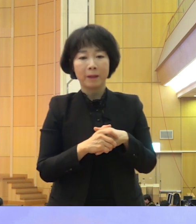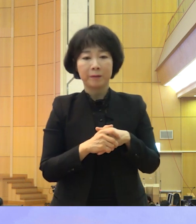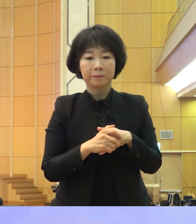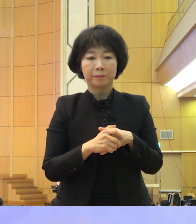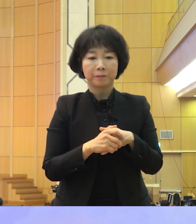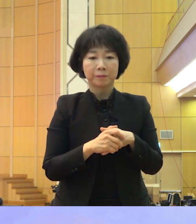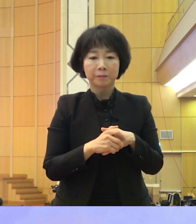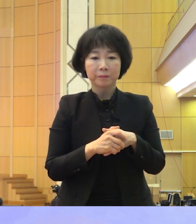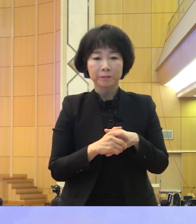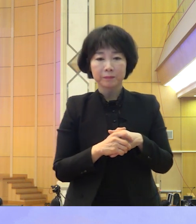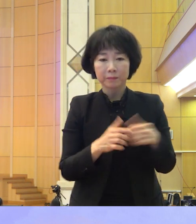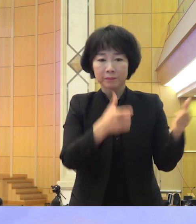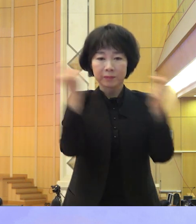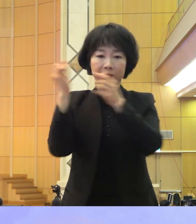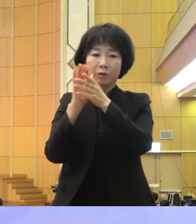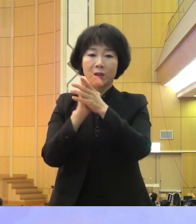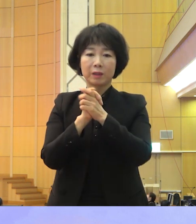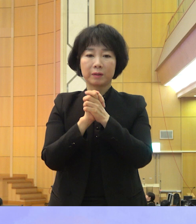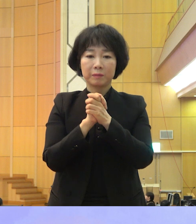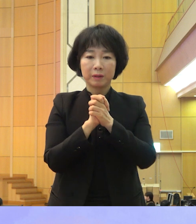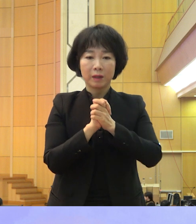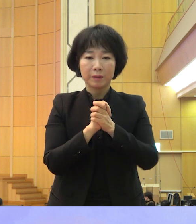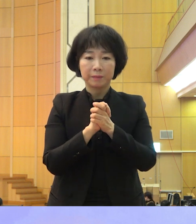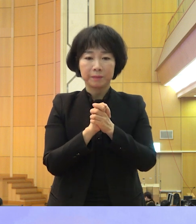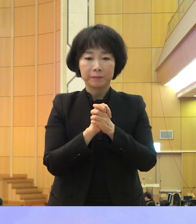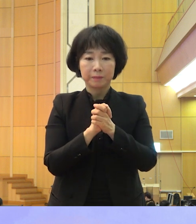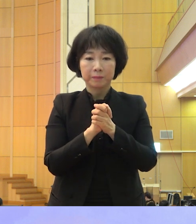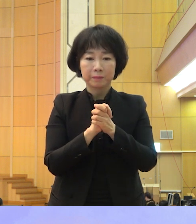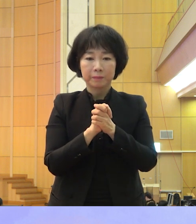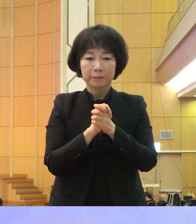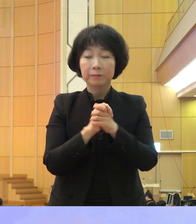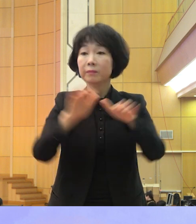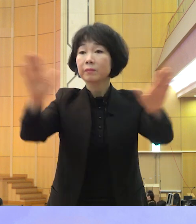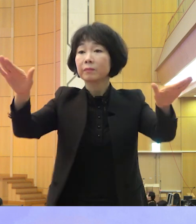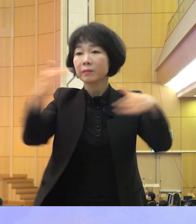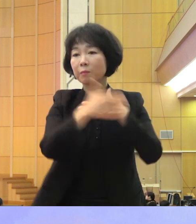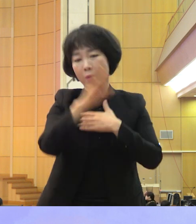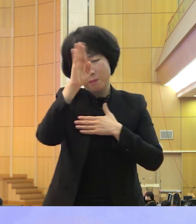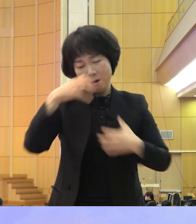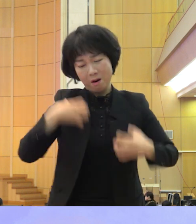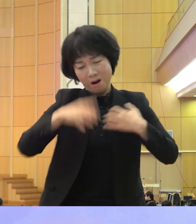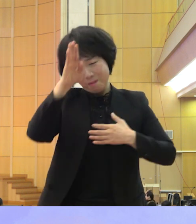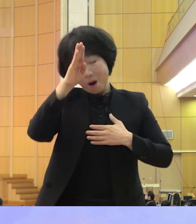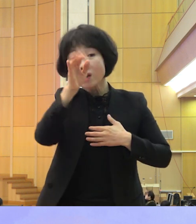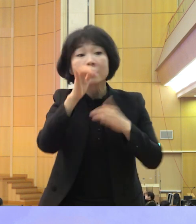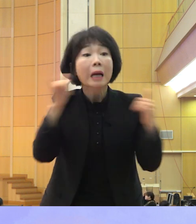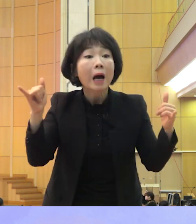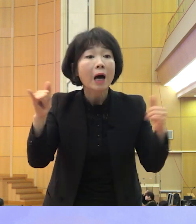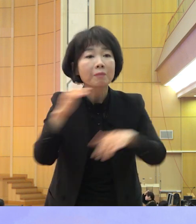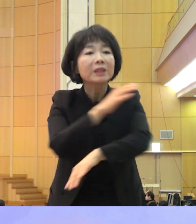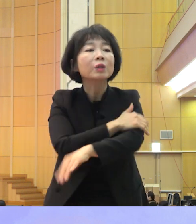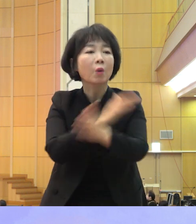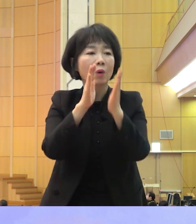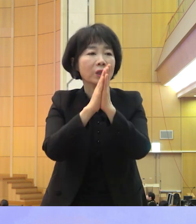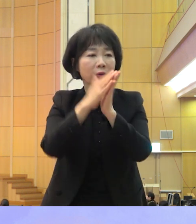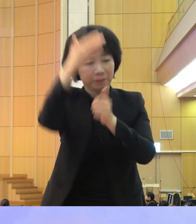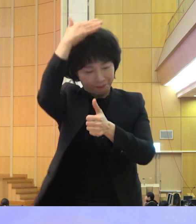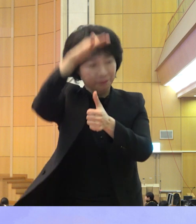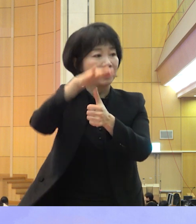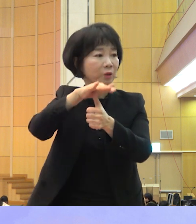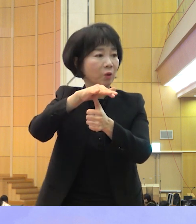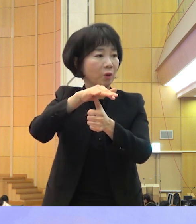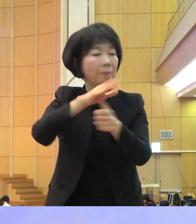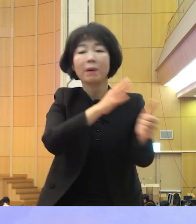다 같이 눈을 감으시기 바랍니다. 그리고 아프신 분들은 아픈 자리에 손을 얹기를